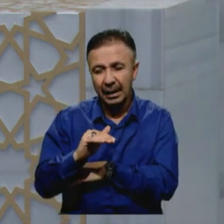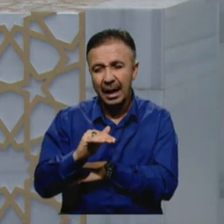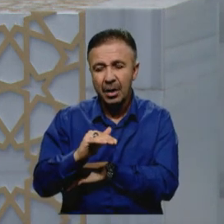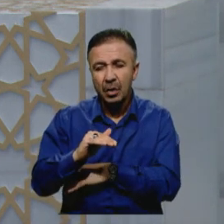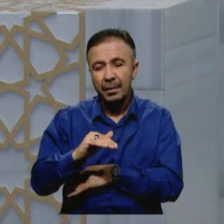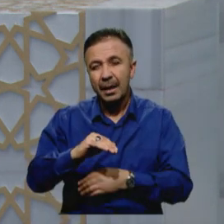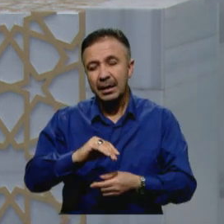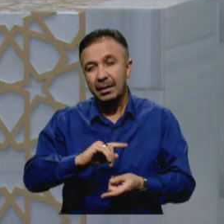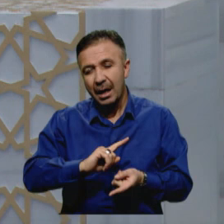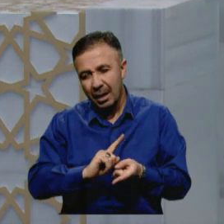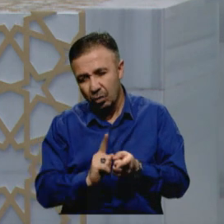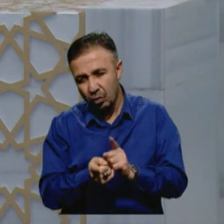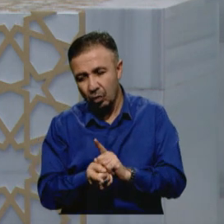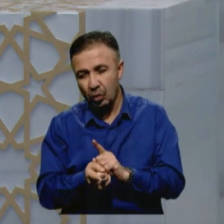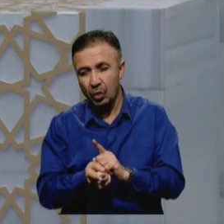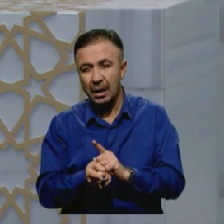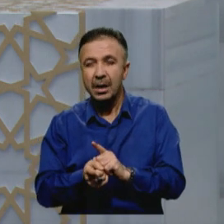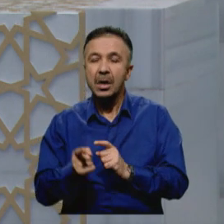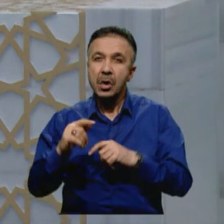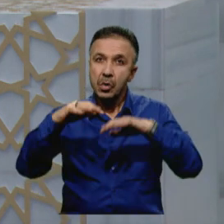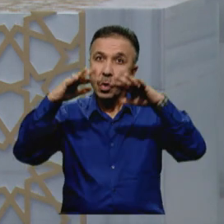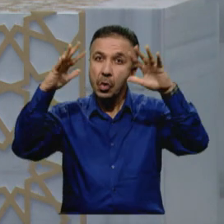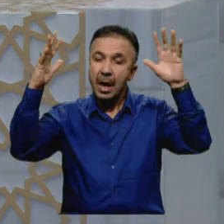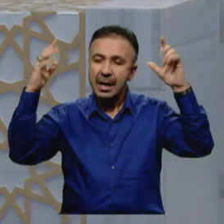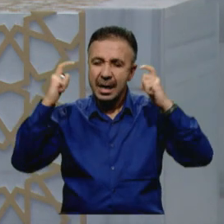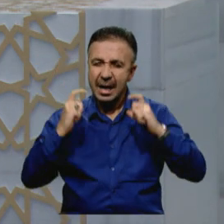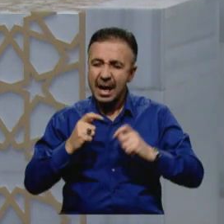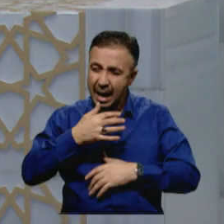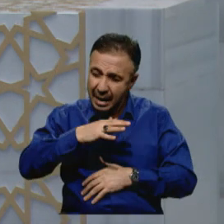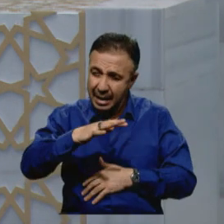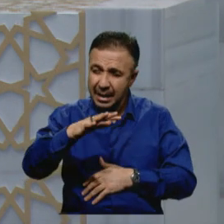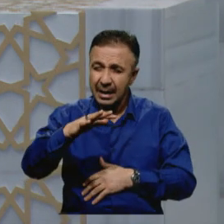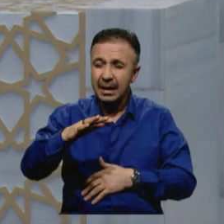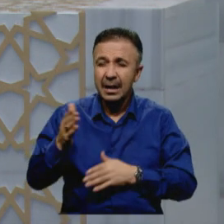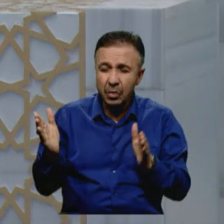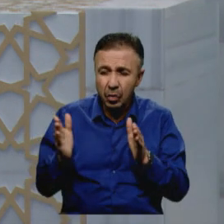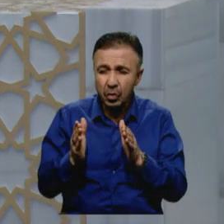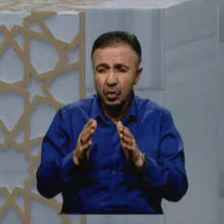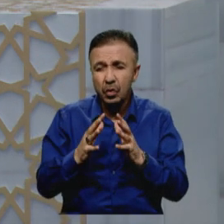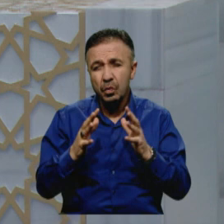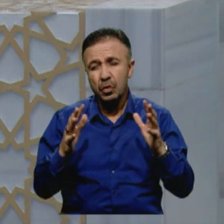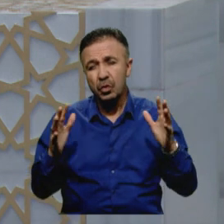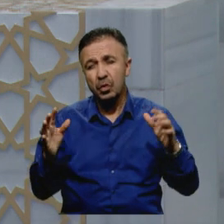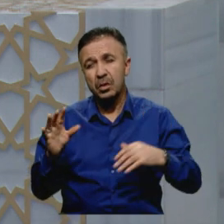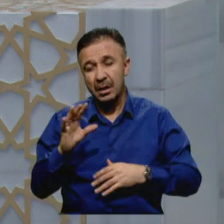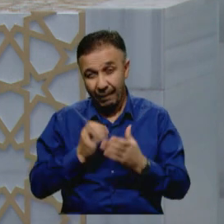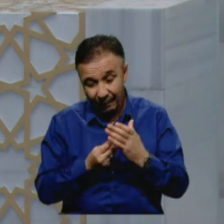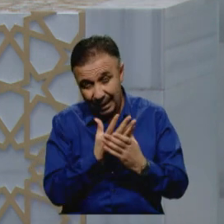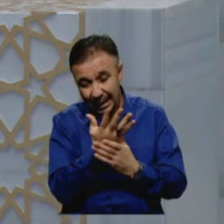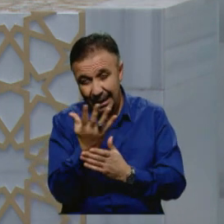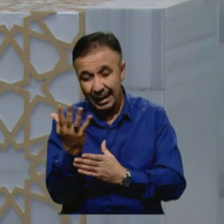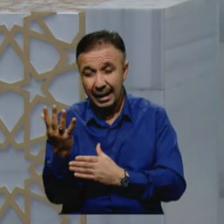ve musibetlerden, göklerden, yerlerden, denizlerden, küçük büyük varlıklardan, canlı cansız